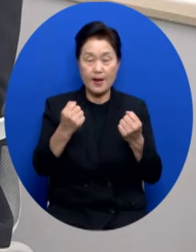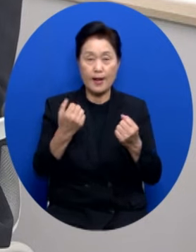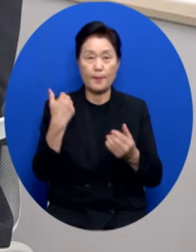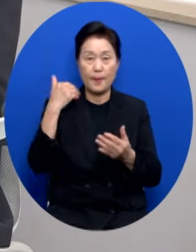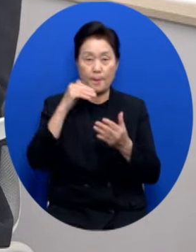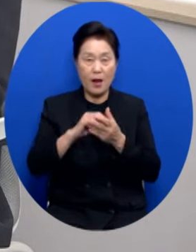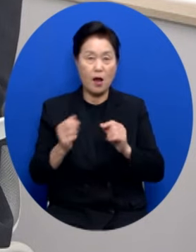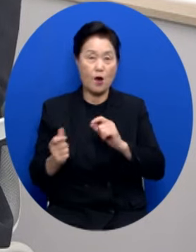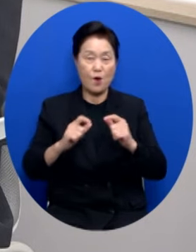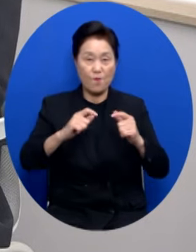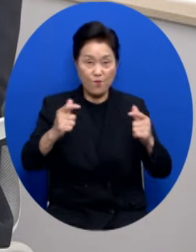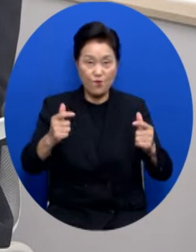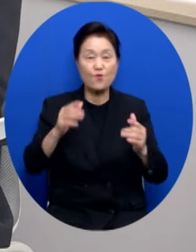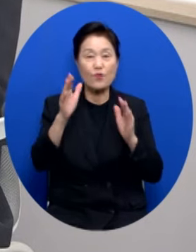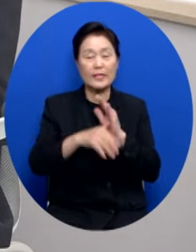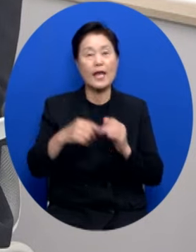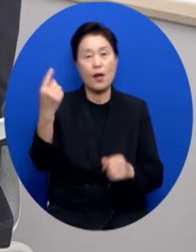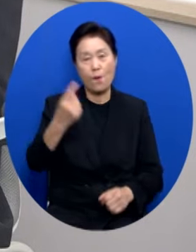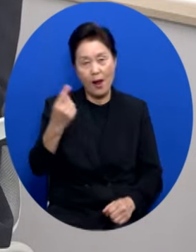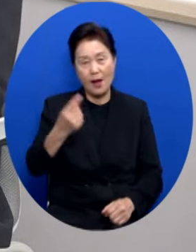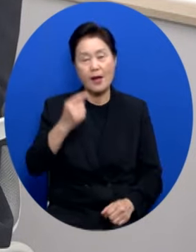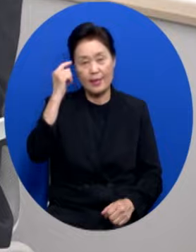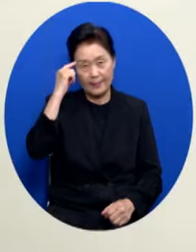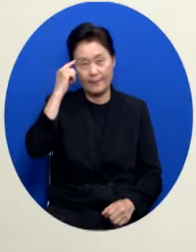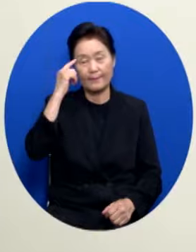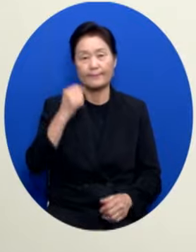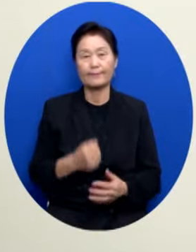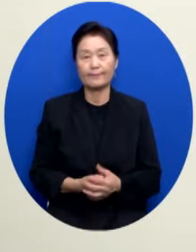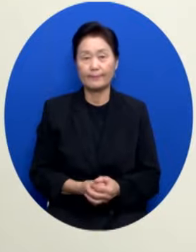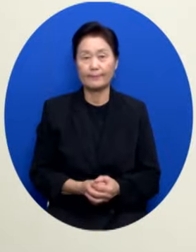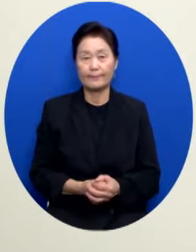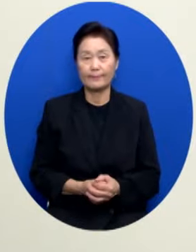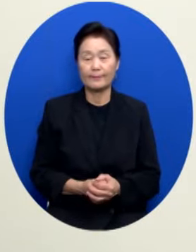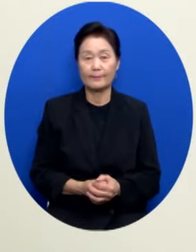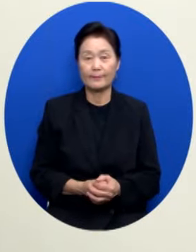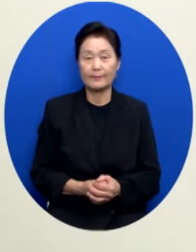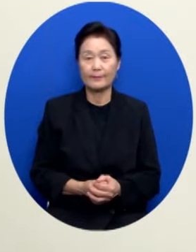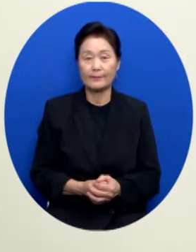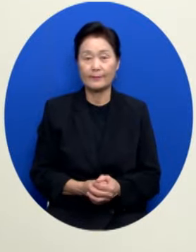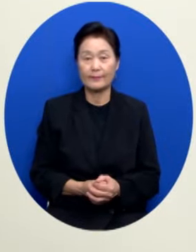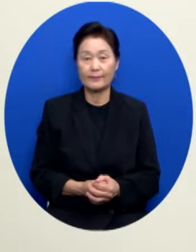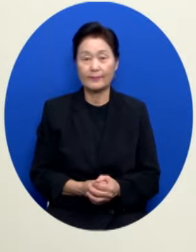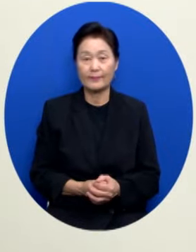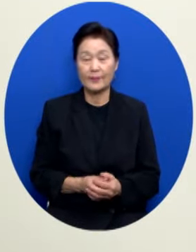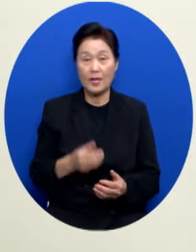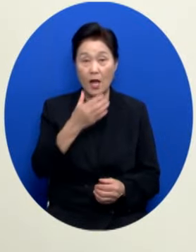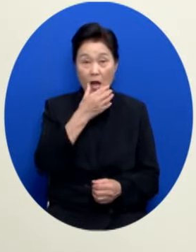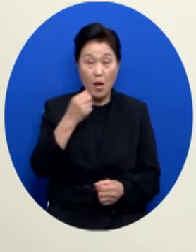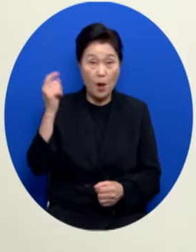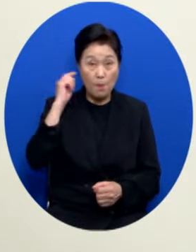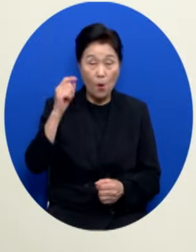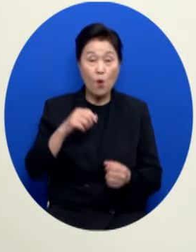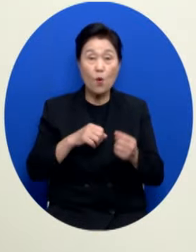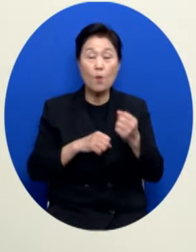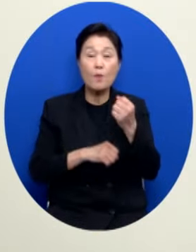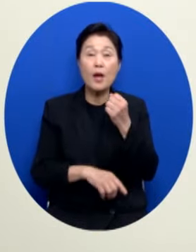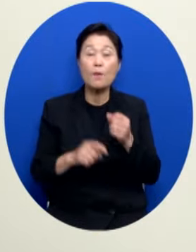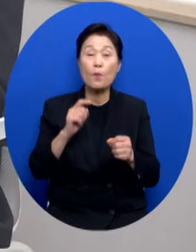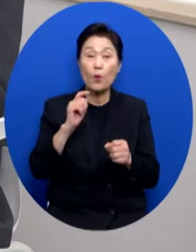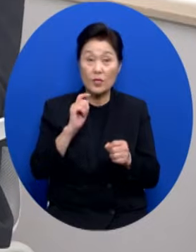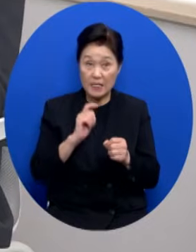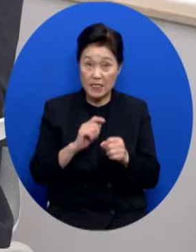부흥의 시대를 열 수 있다고 생각합니다. 예, 말씀하신 어떤 그런 어떤 복음의 본질을 한국 교회가 회복하기